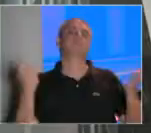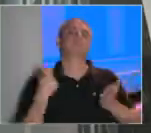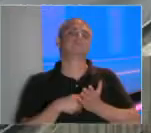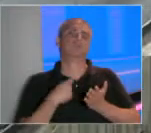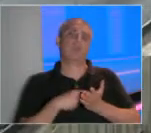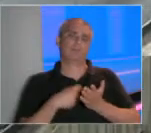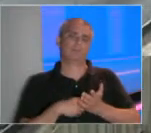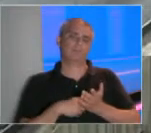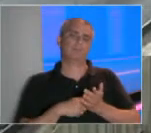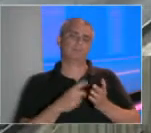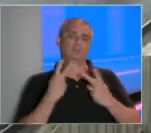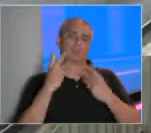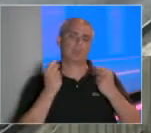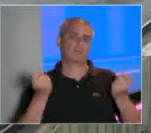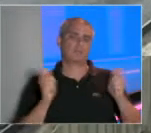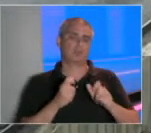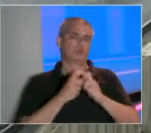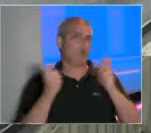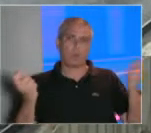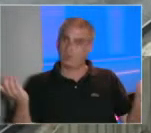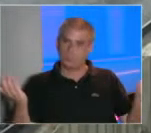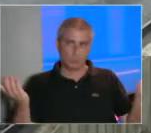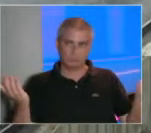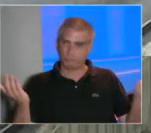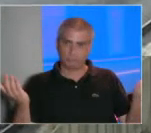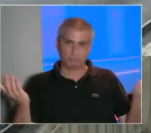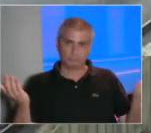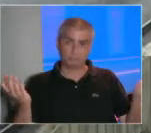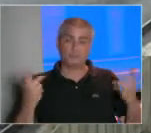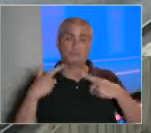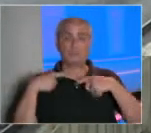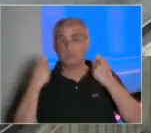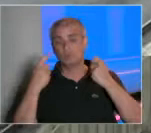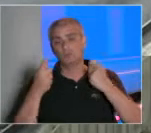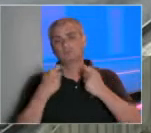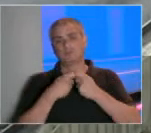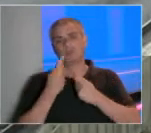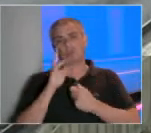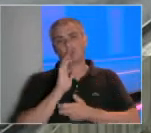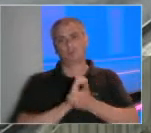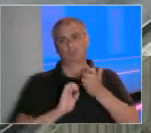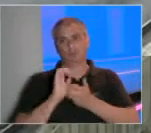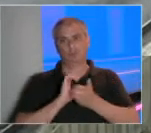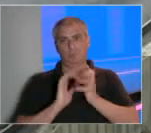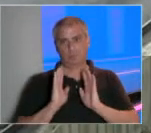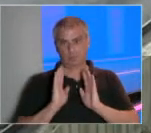שמשלמים אותם, זה יותר טוב מלסגור אולמות. תרבות זה עניין יותר מסובך.